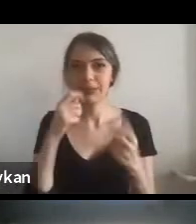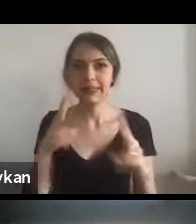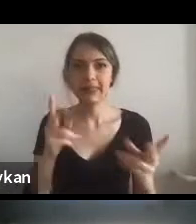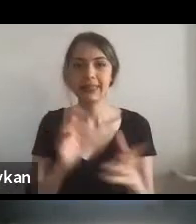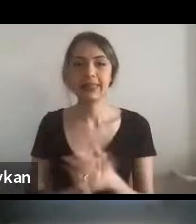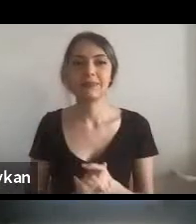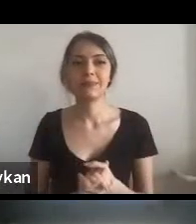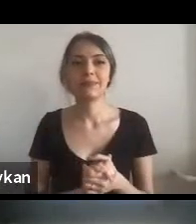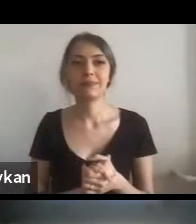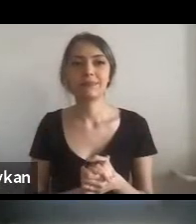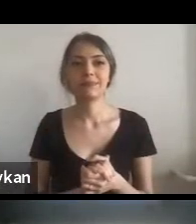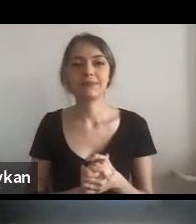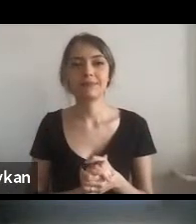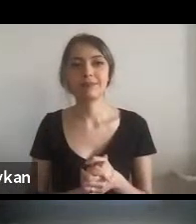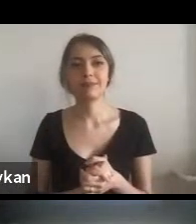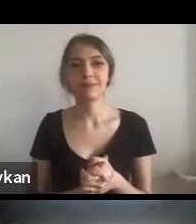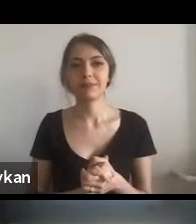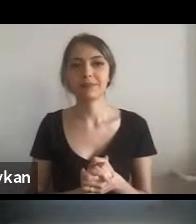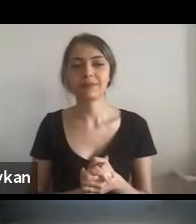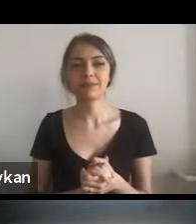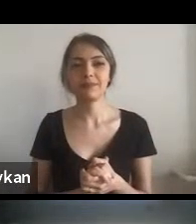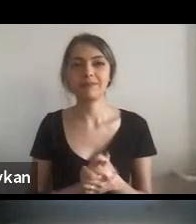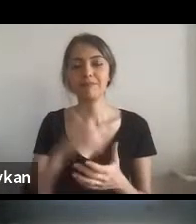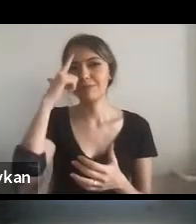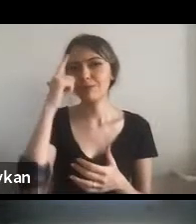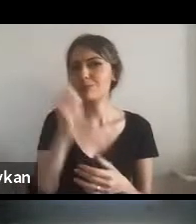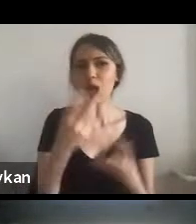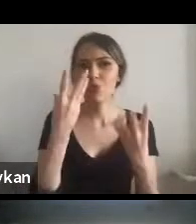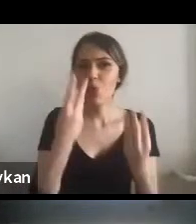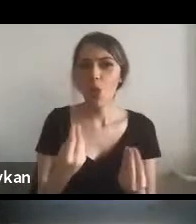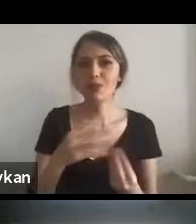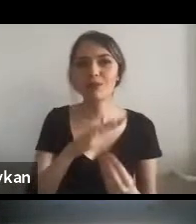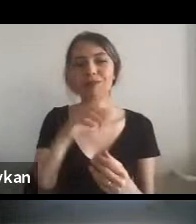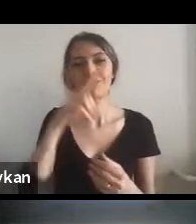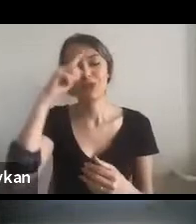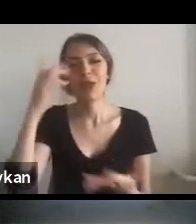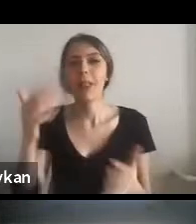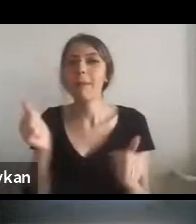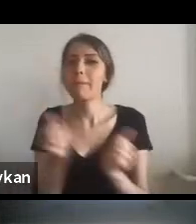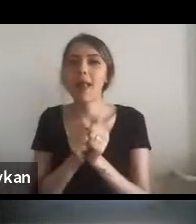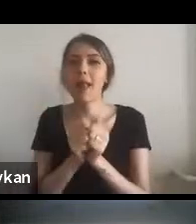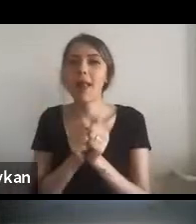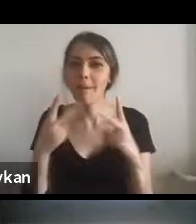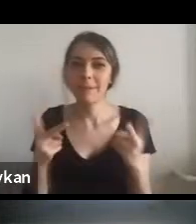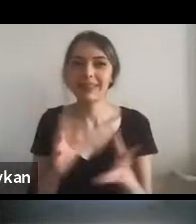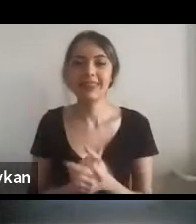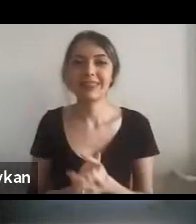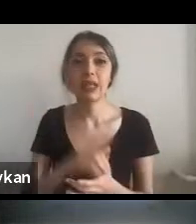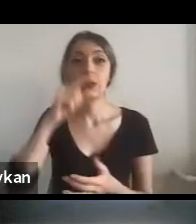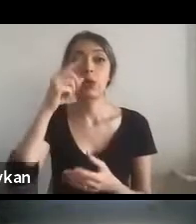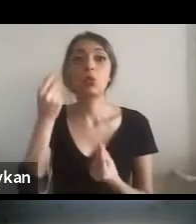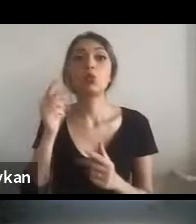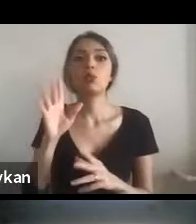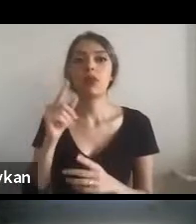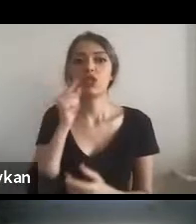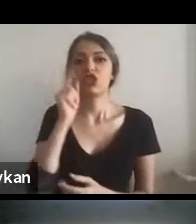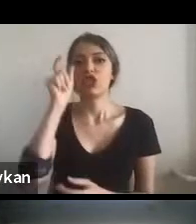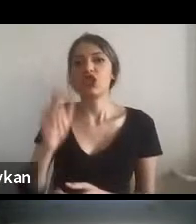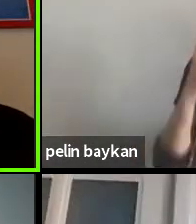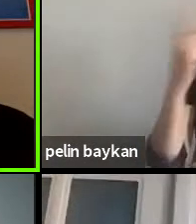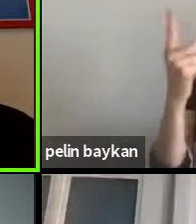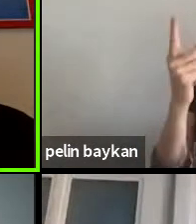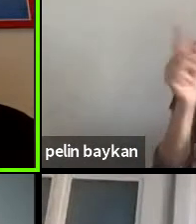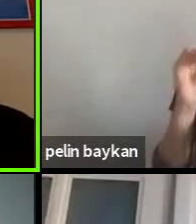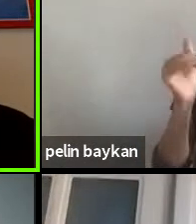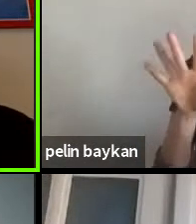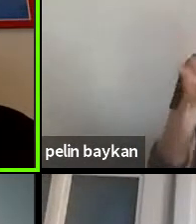desteklemek için başvuru yaparsanız umuyorum beraber çalışma imkanımız olur. Ama unutmayın, bireysel destek vermiyoruz. Sadece